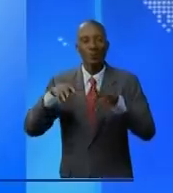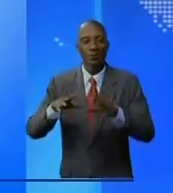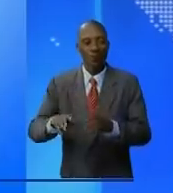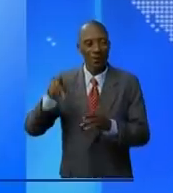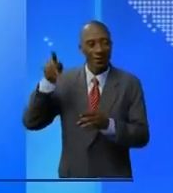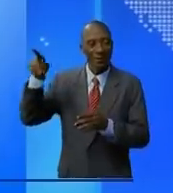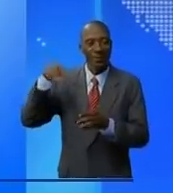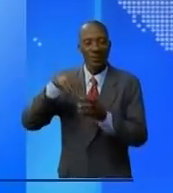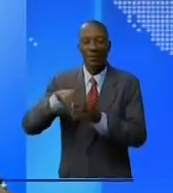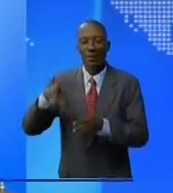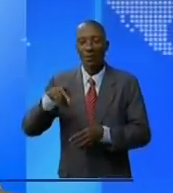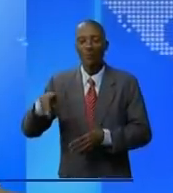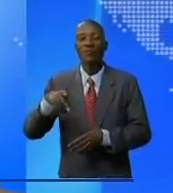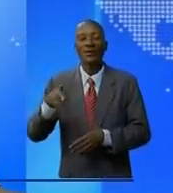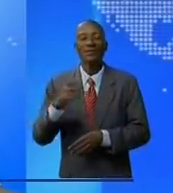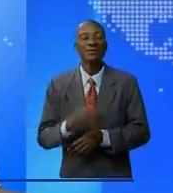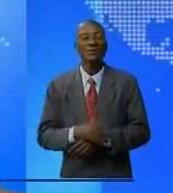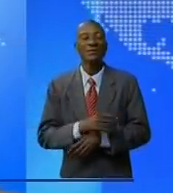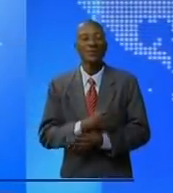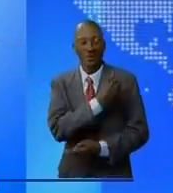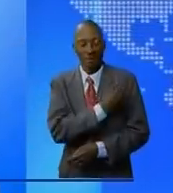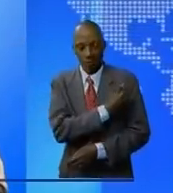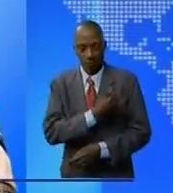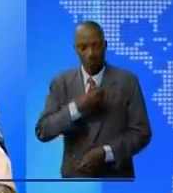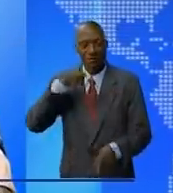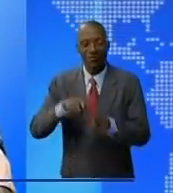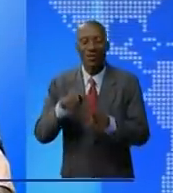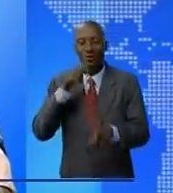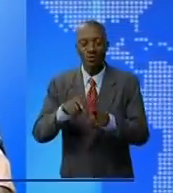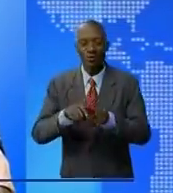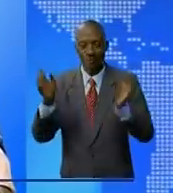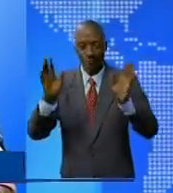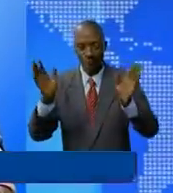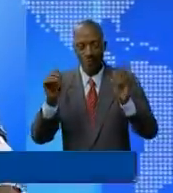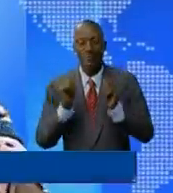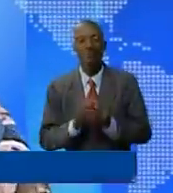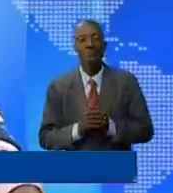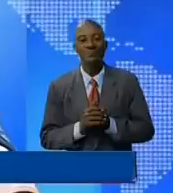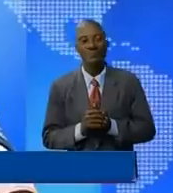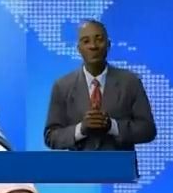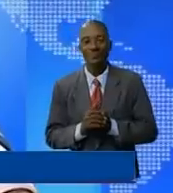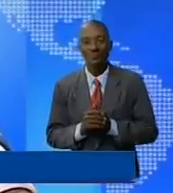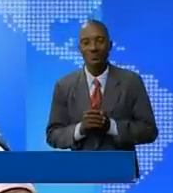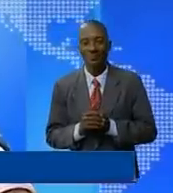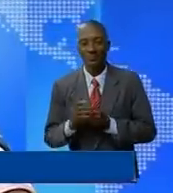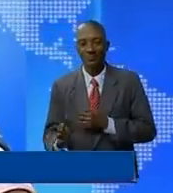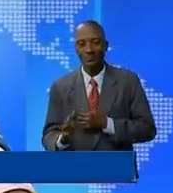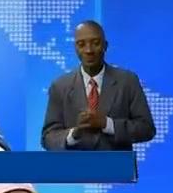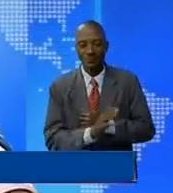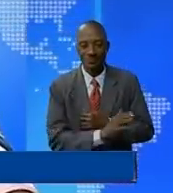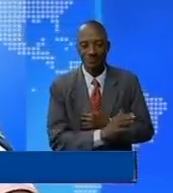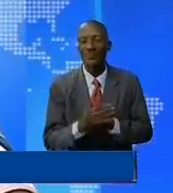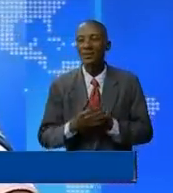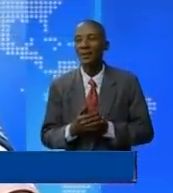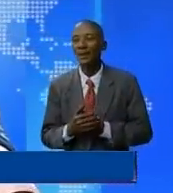poignée d'individus. Mesdames, Messieurs, bonsoir et bienvenue aux 19h. Je l'ai dit, l'audience solennelle et publique de